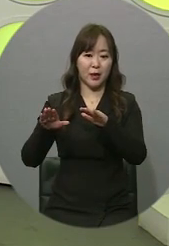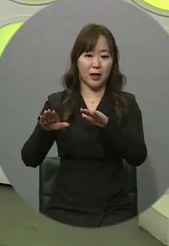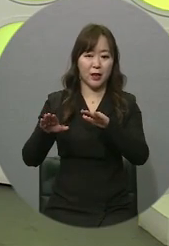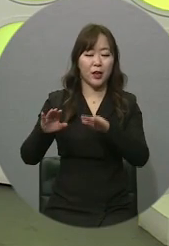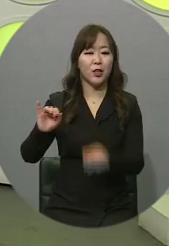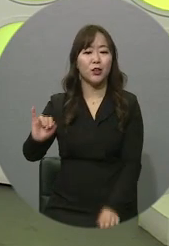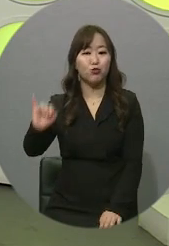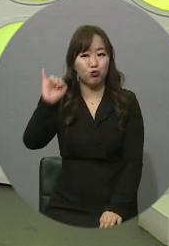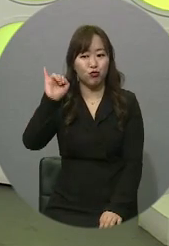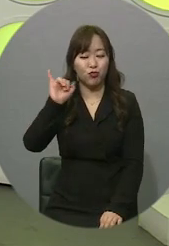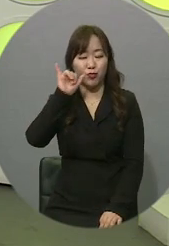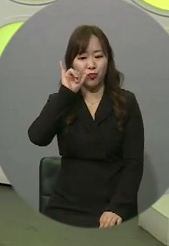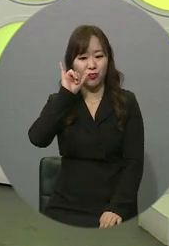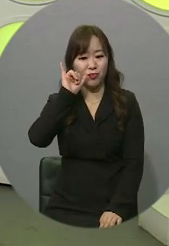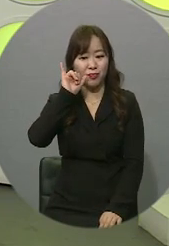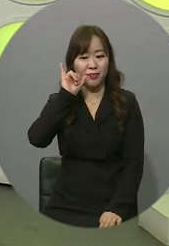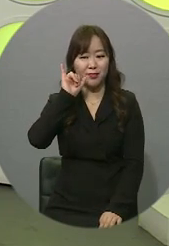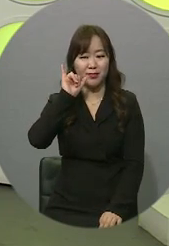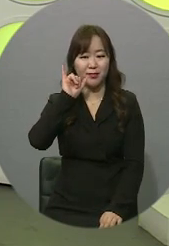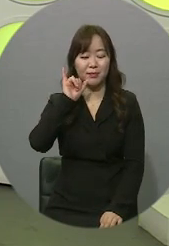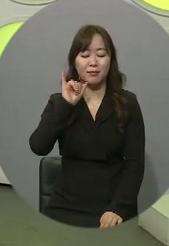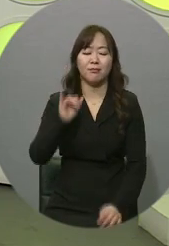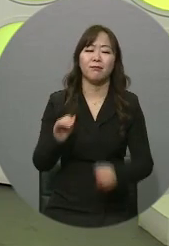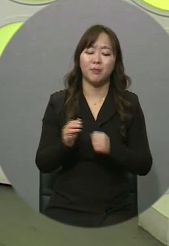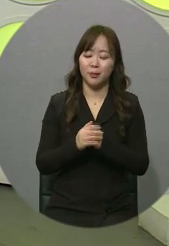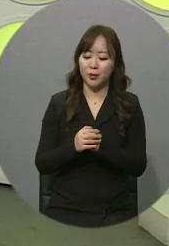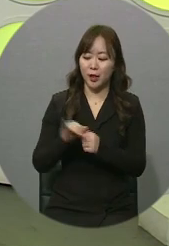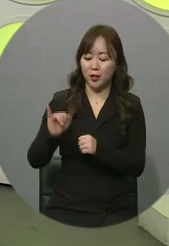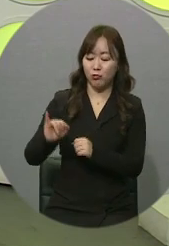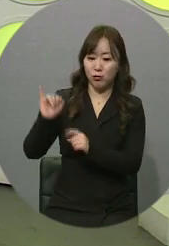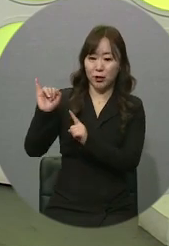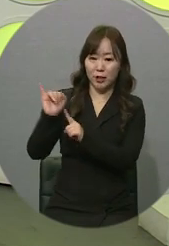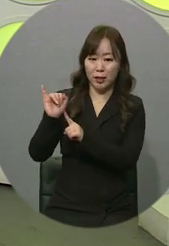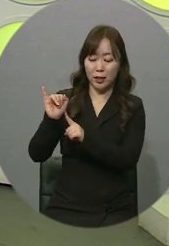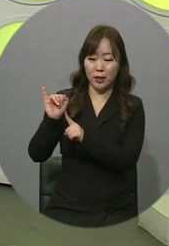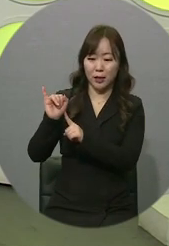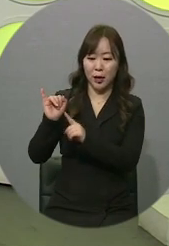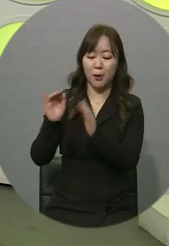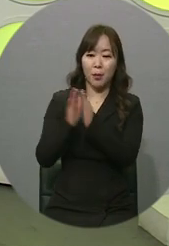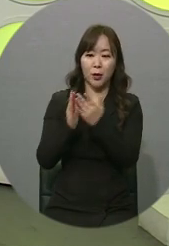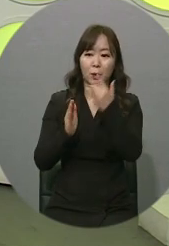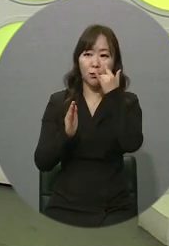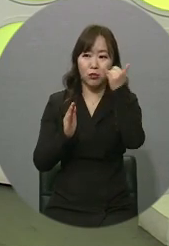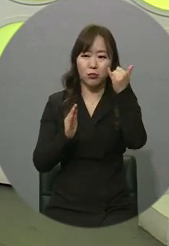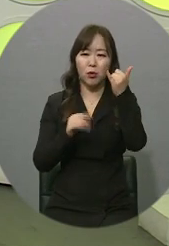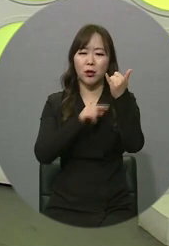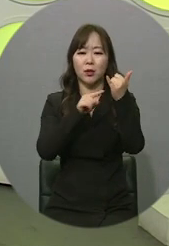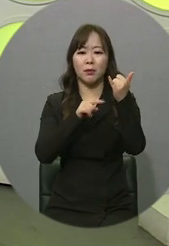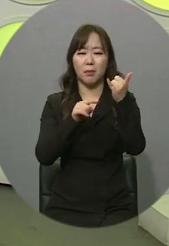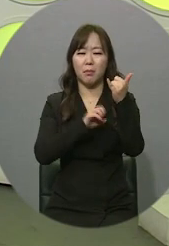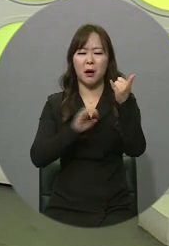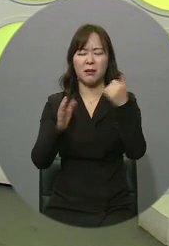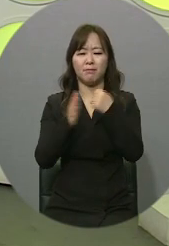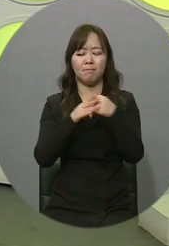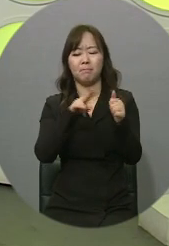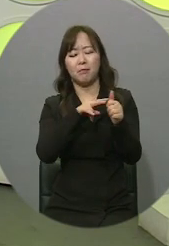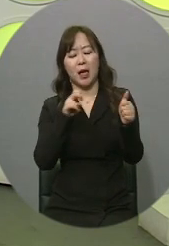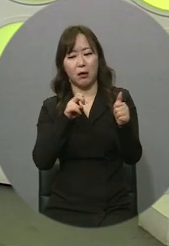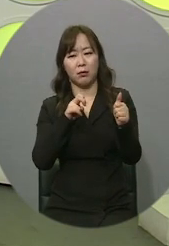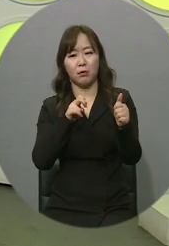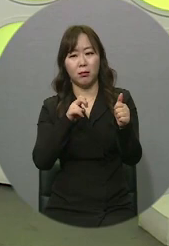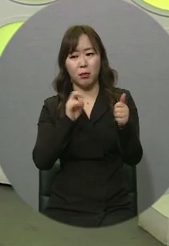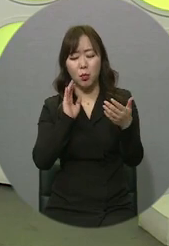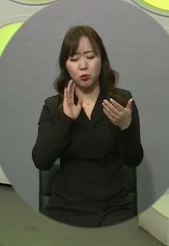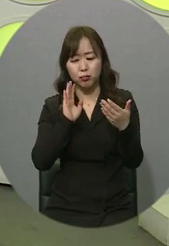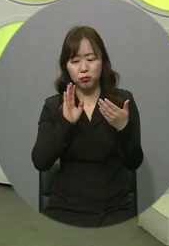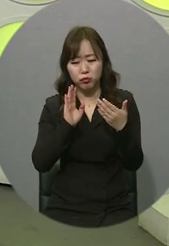누이가 있었습니다. 그래서 그 누이는 자신의 부모님을 미워했어요. 그런데 어떻게